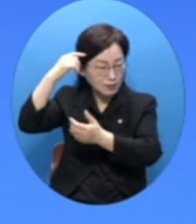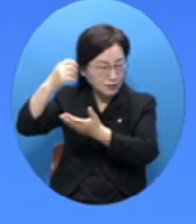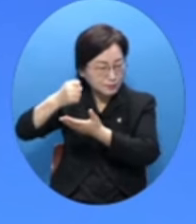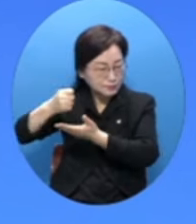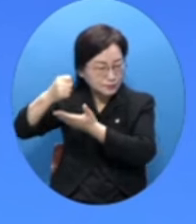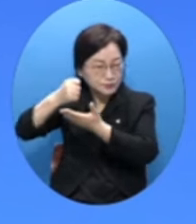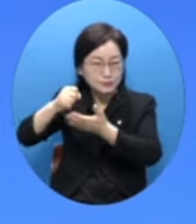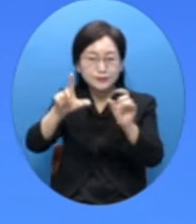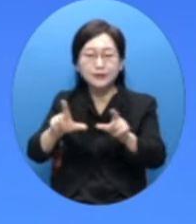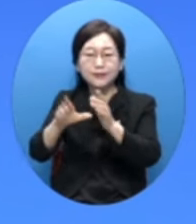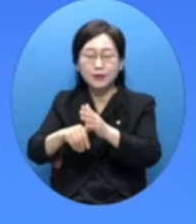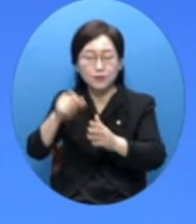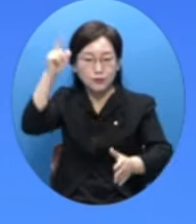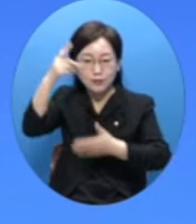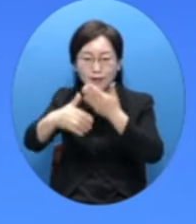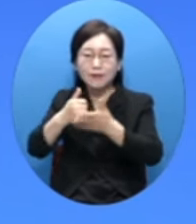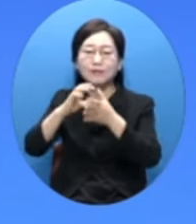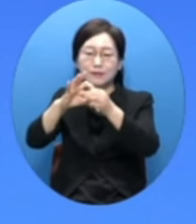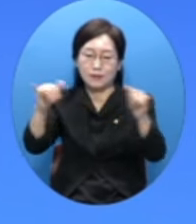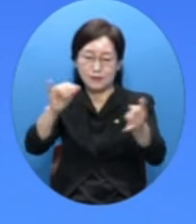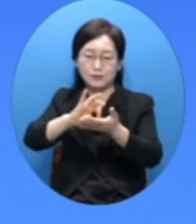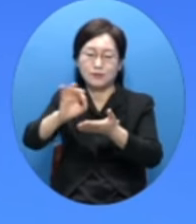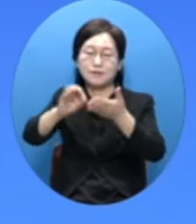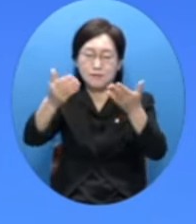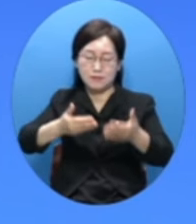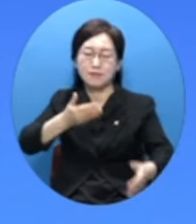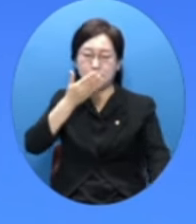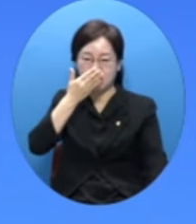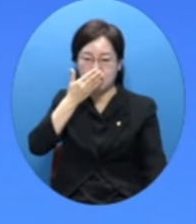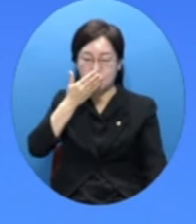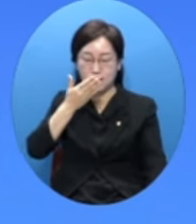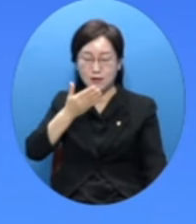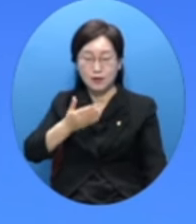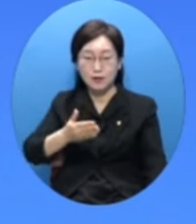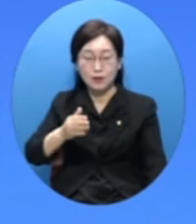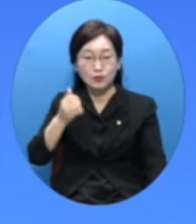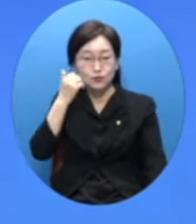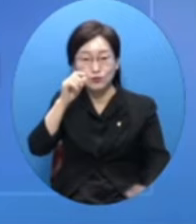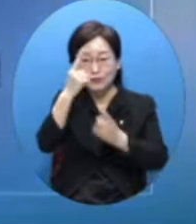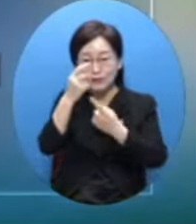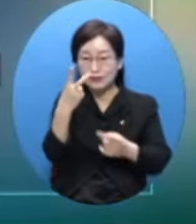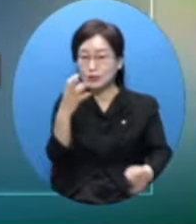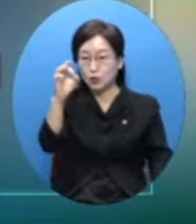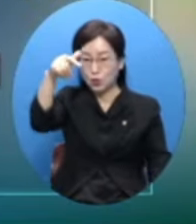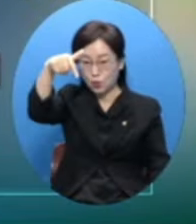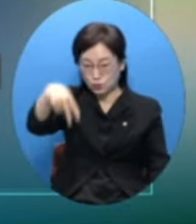사람으로 쓰임받을 수 있게 되는 것입니다. 제가 존경하는 이용규 선교사님은